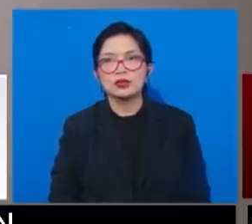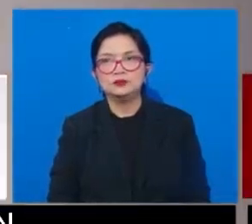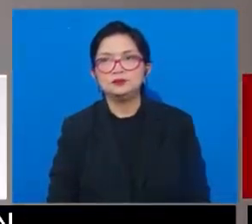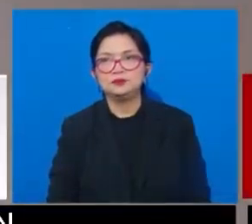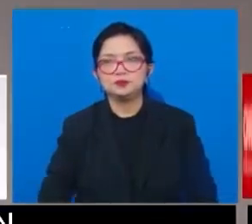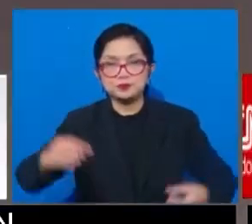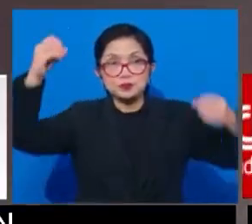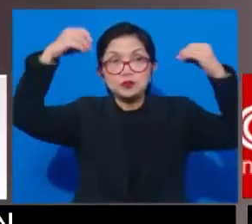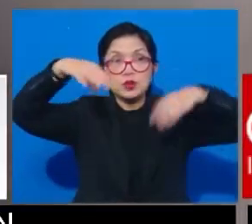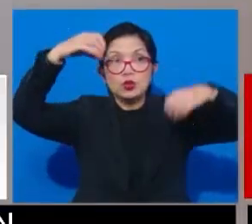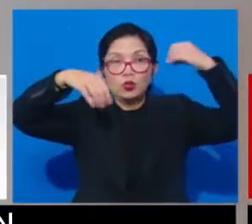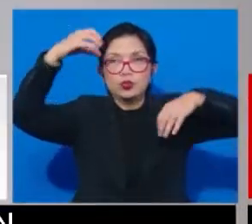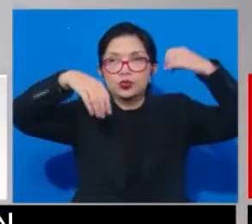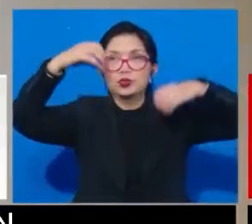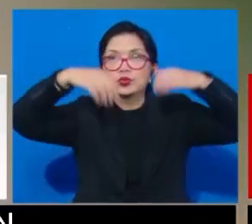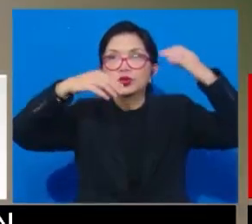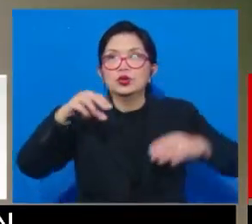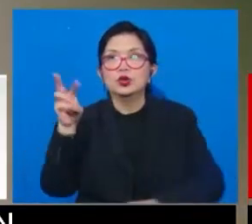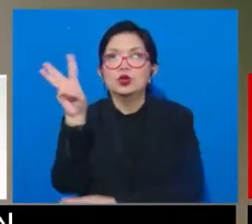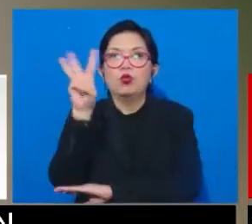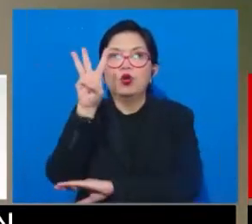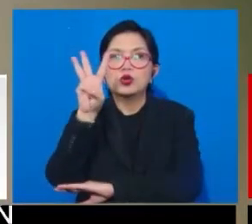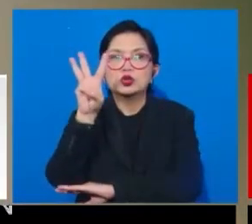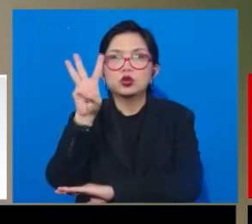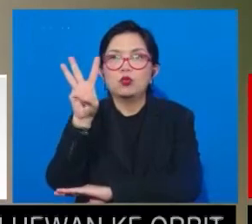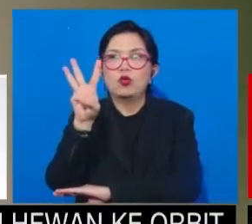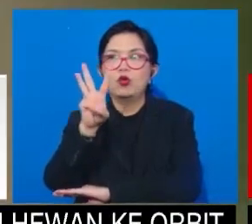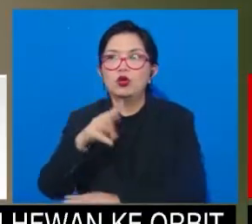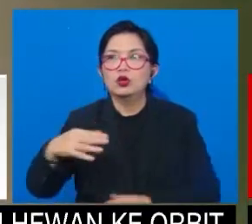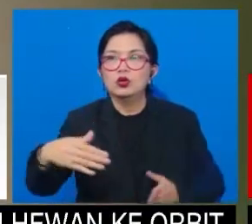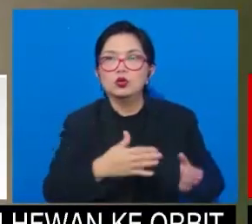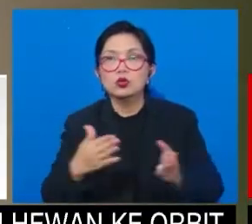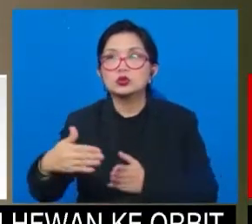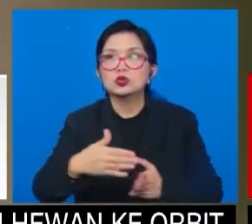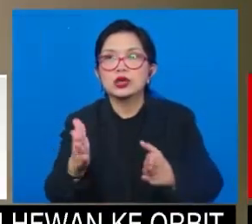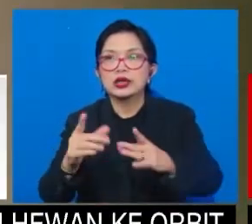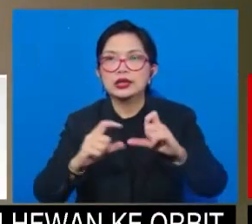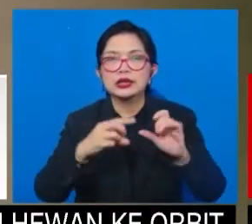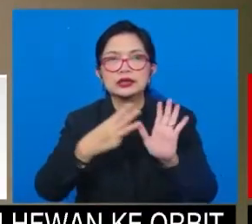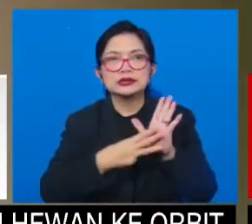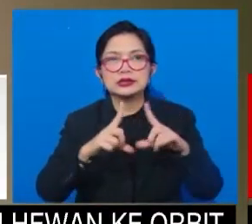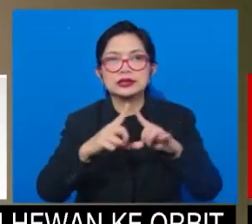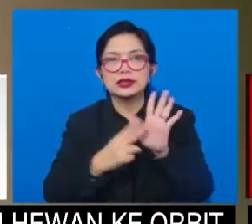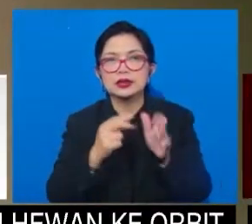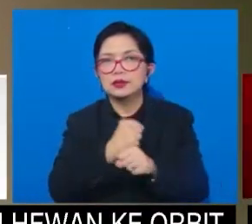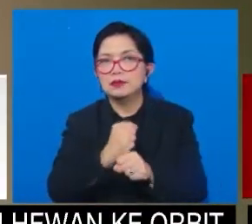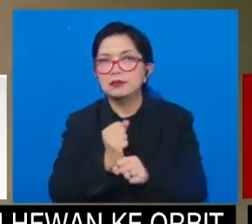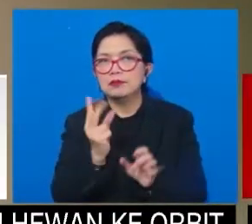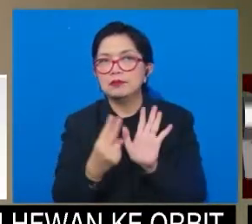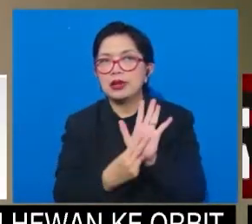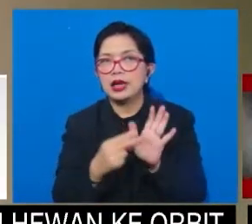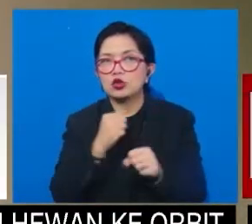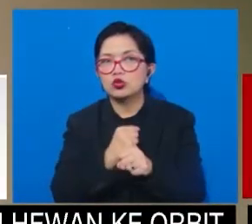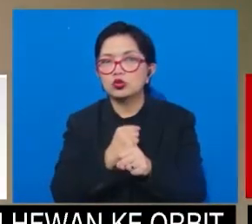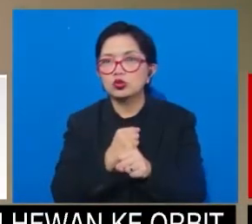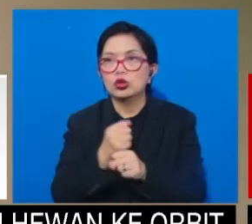Hujan deras yang mengguyur wilayah Kabupaten Wonosobo, Jawa Tengah menyebabkan sungai Semanggung di Kampung Sidojoyo, Kelurahan Pager Kukuh, Kecamatan